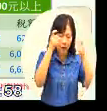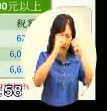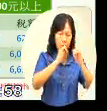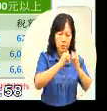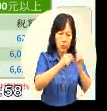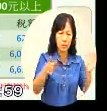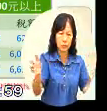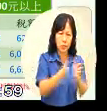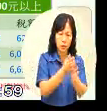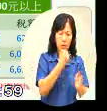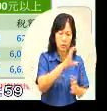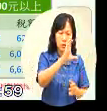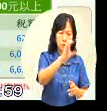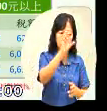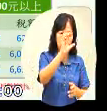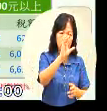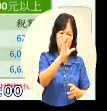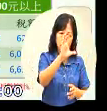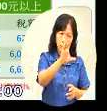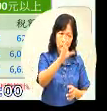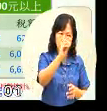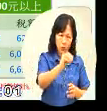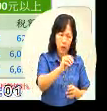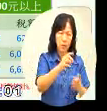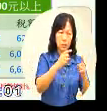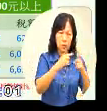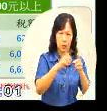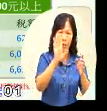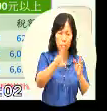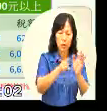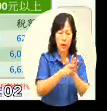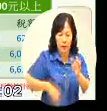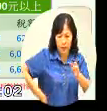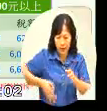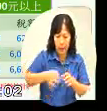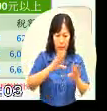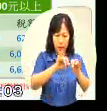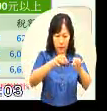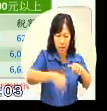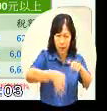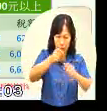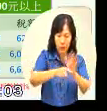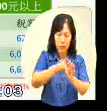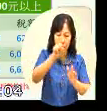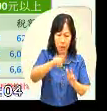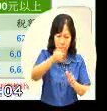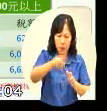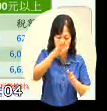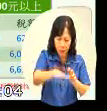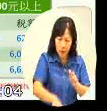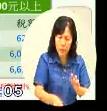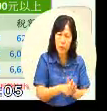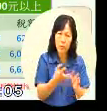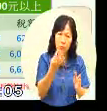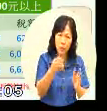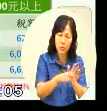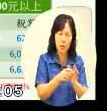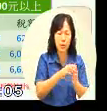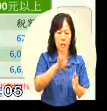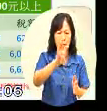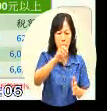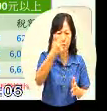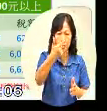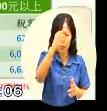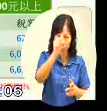有90万户，在缴地价税1000元以下的有多少呢？有